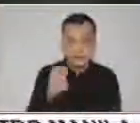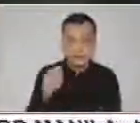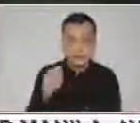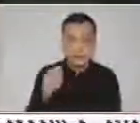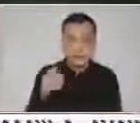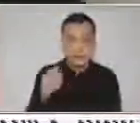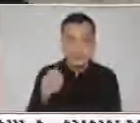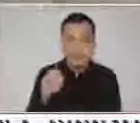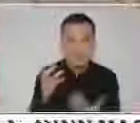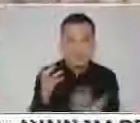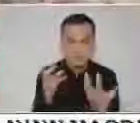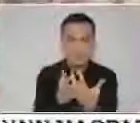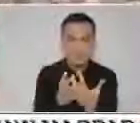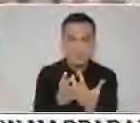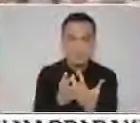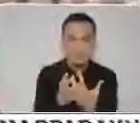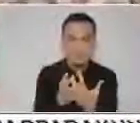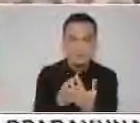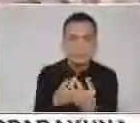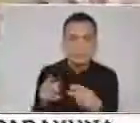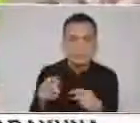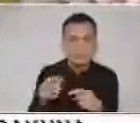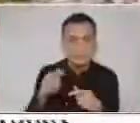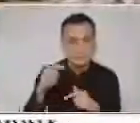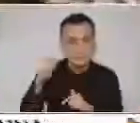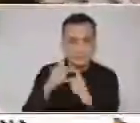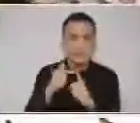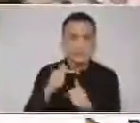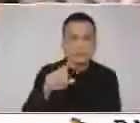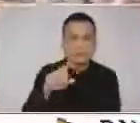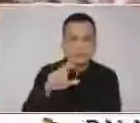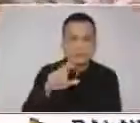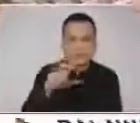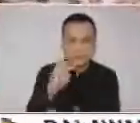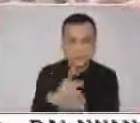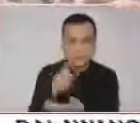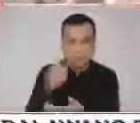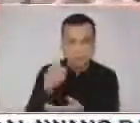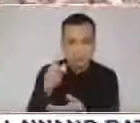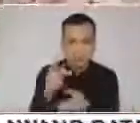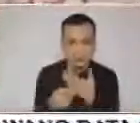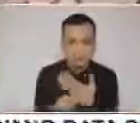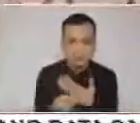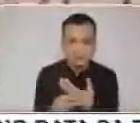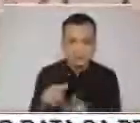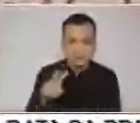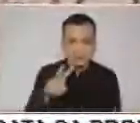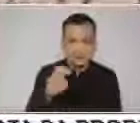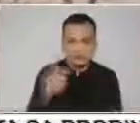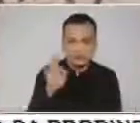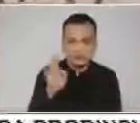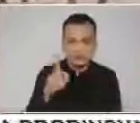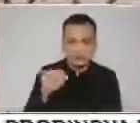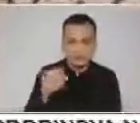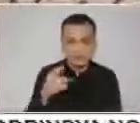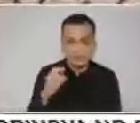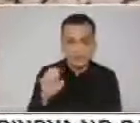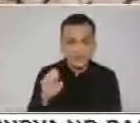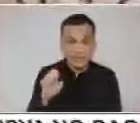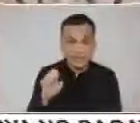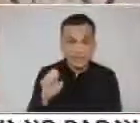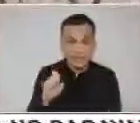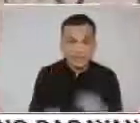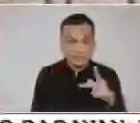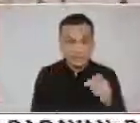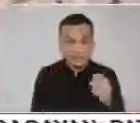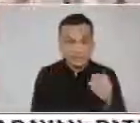dito. Ang ganda-ganda ng kulay ng damit, nagmumurang kulay green. Ayun, speaking of pagmura ng baboy, sir, nagmura